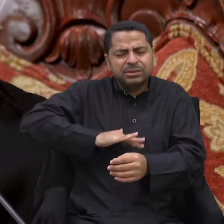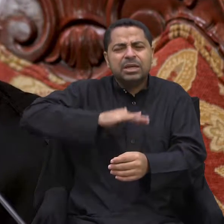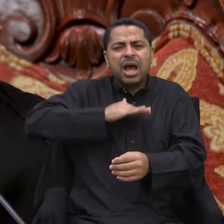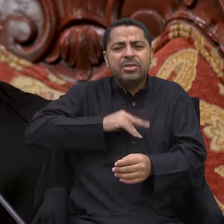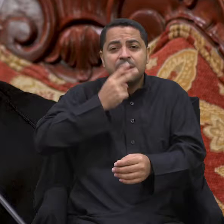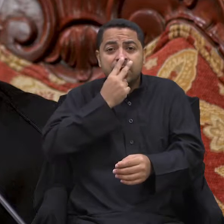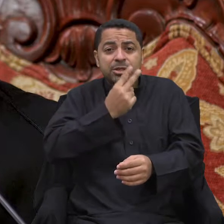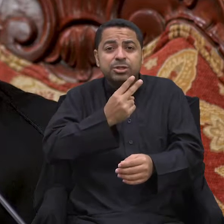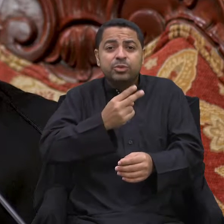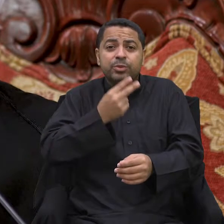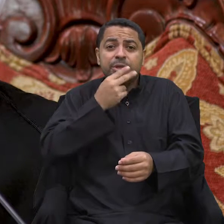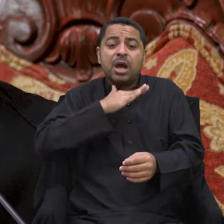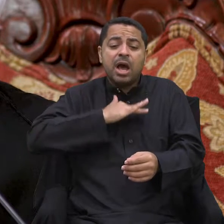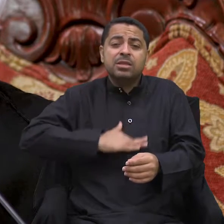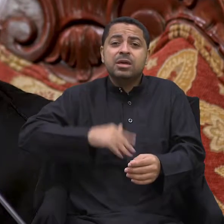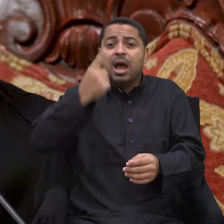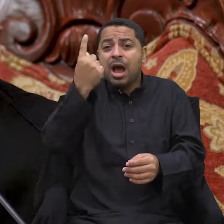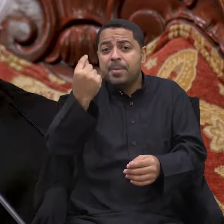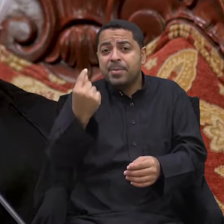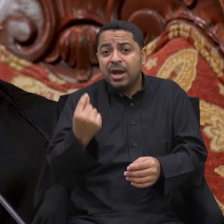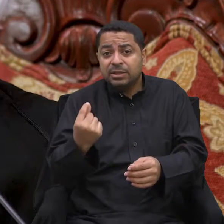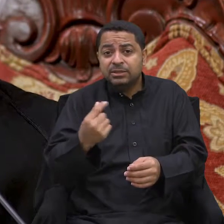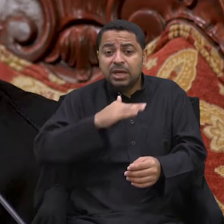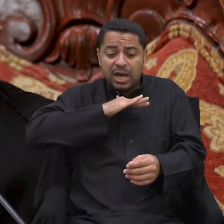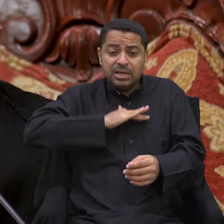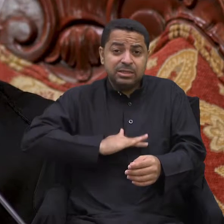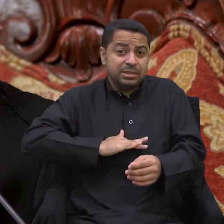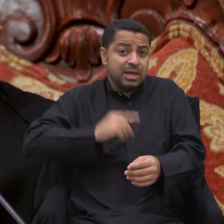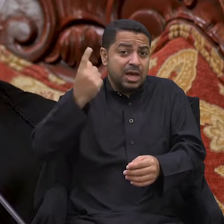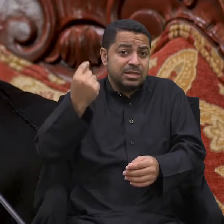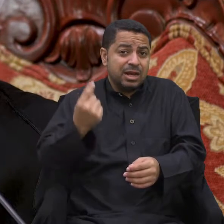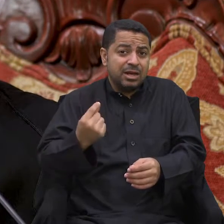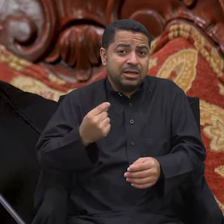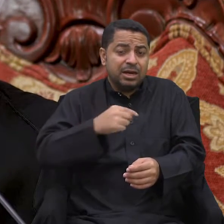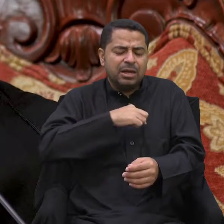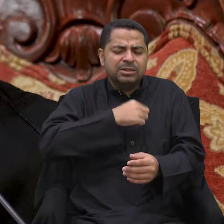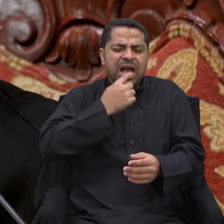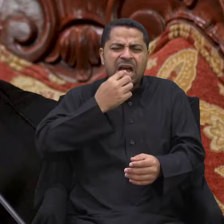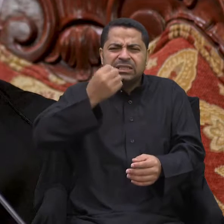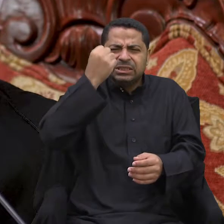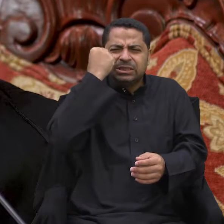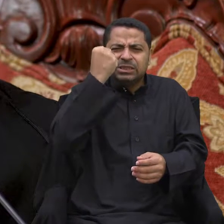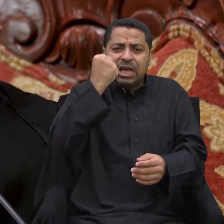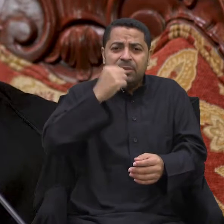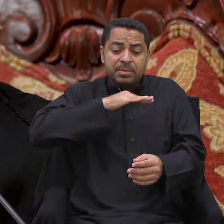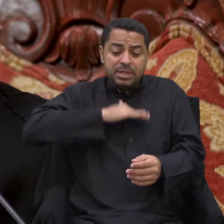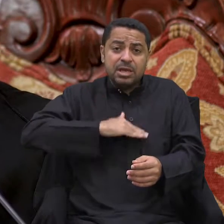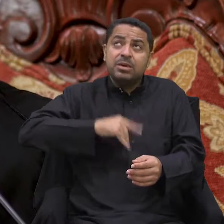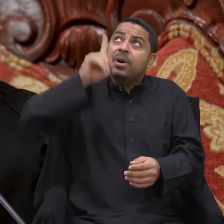الجميل، إن خير الصبر ما كان على الخطب الجليل،